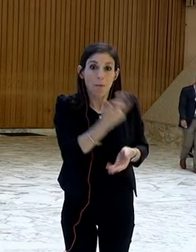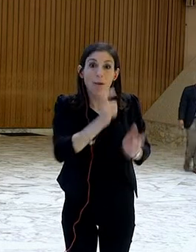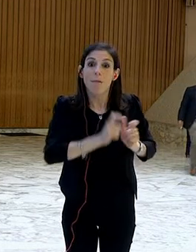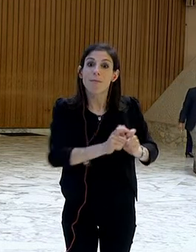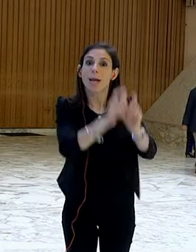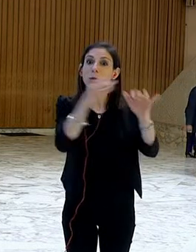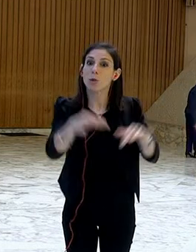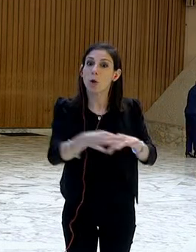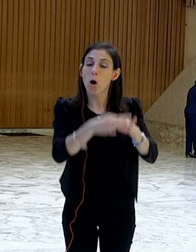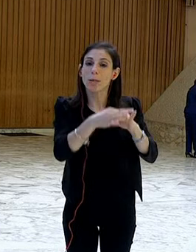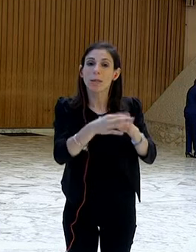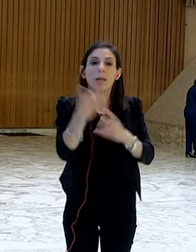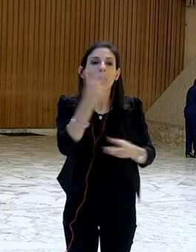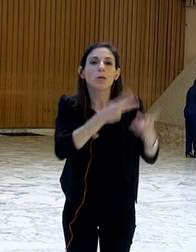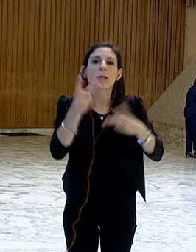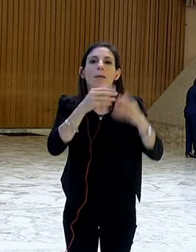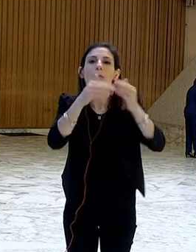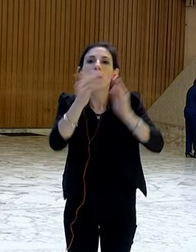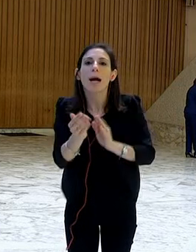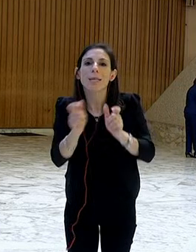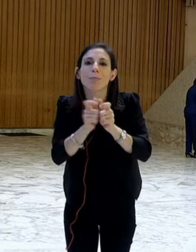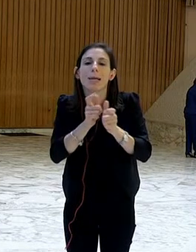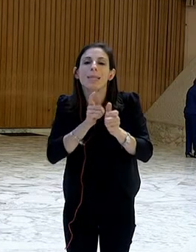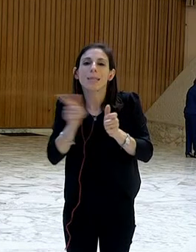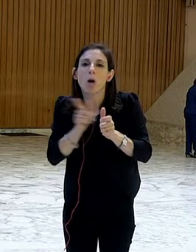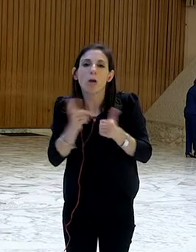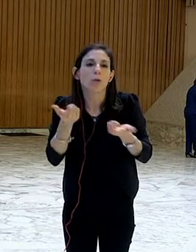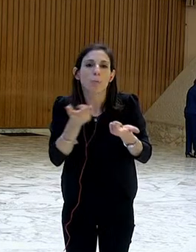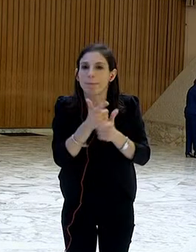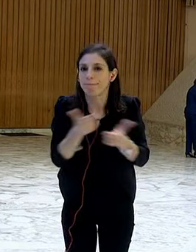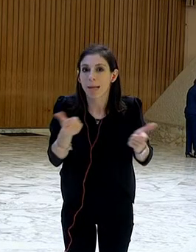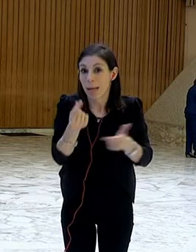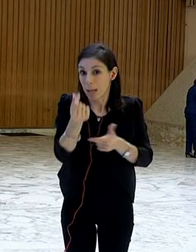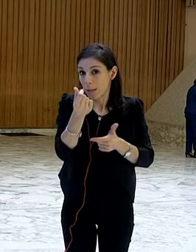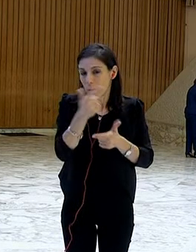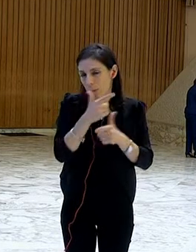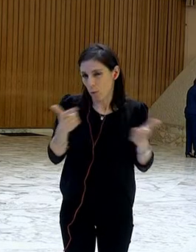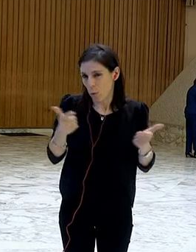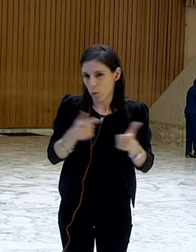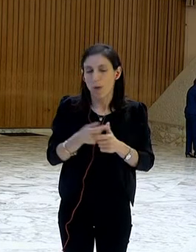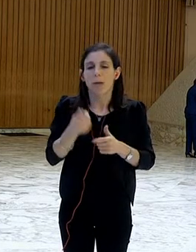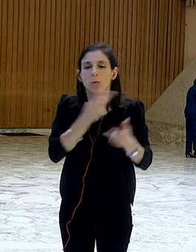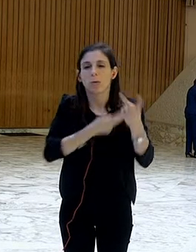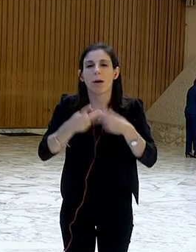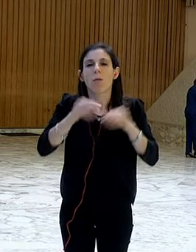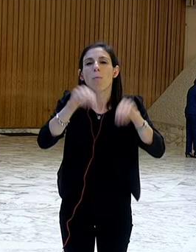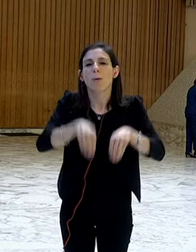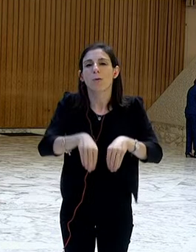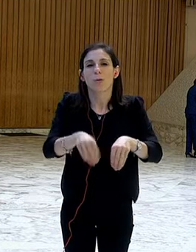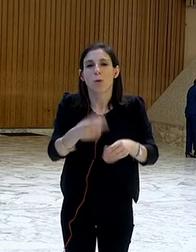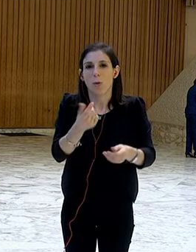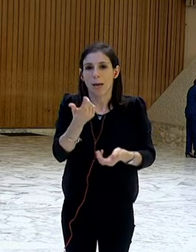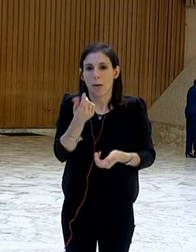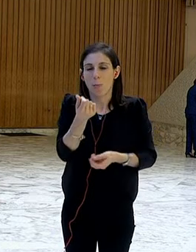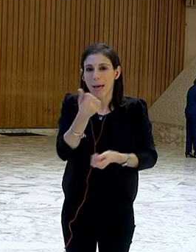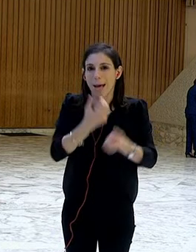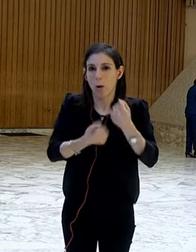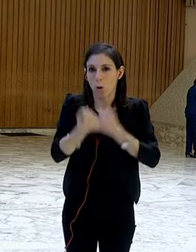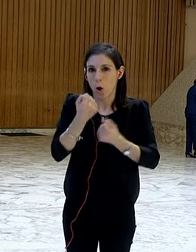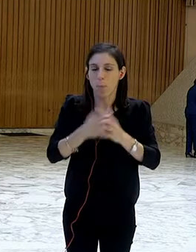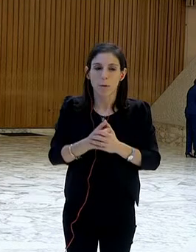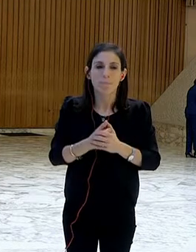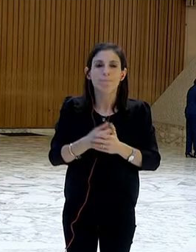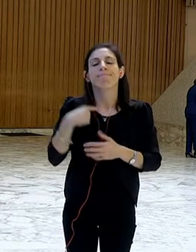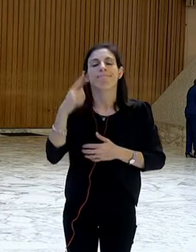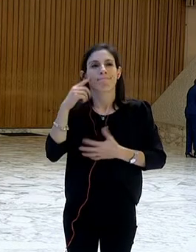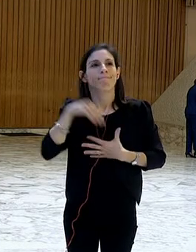un logement dans notre pays à moindre coût. Nous avons senti que c'est plutôt un appel de Jésus d'offrir notre maison. Ce